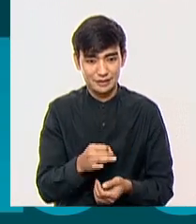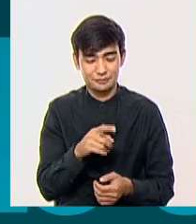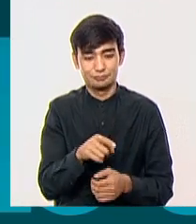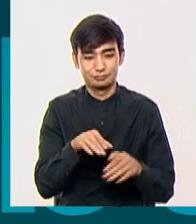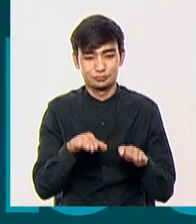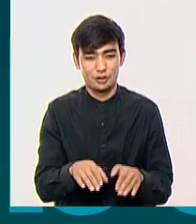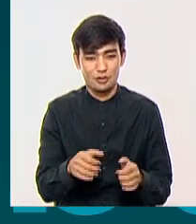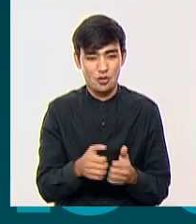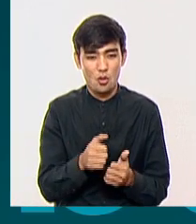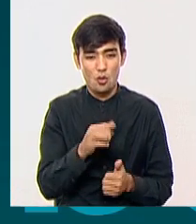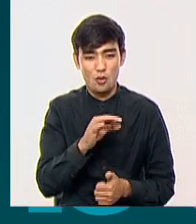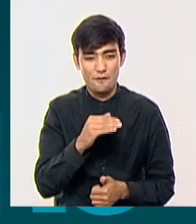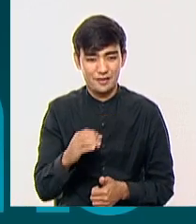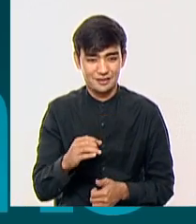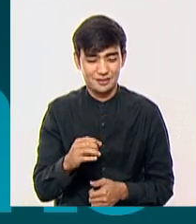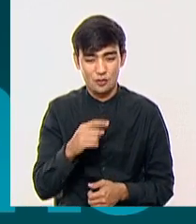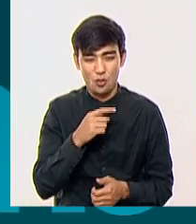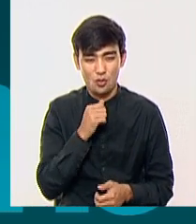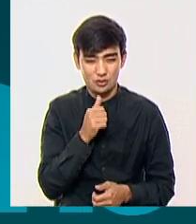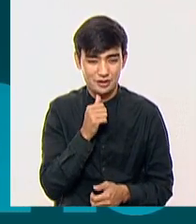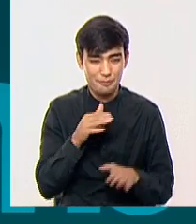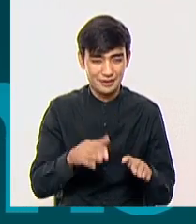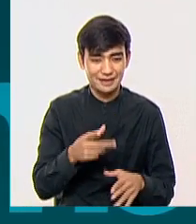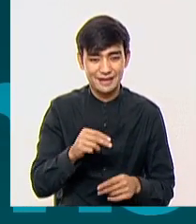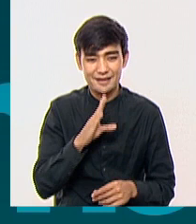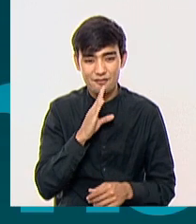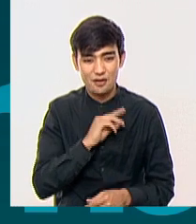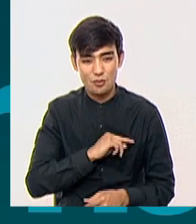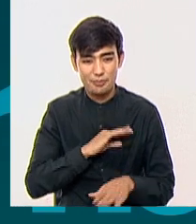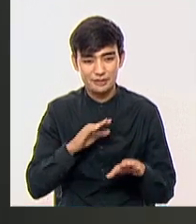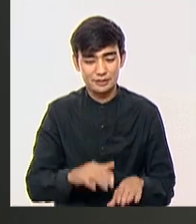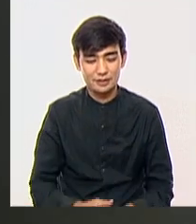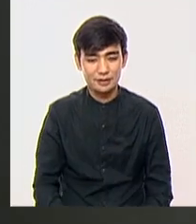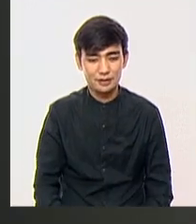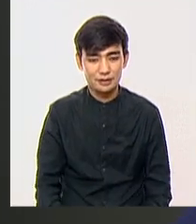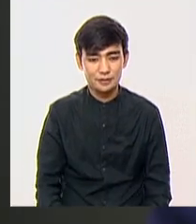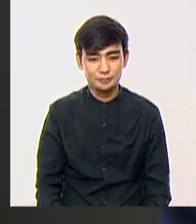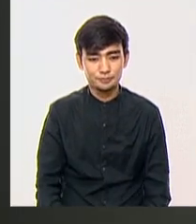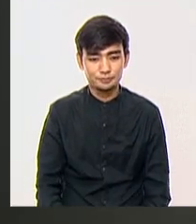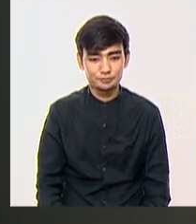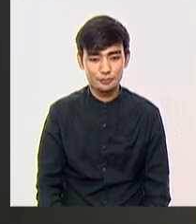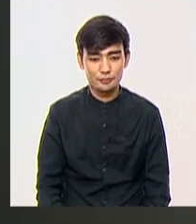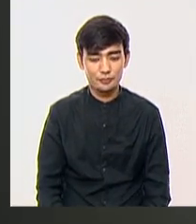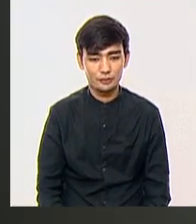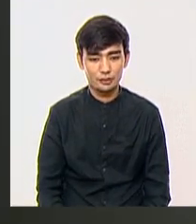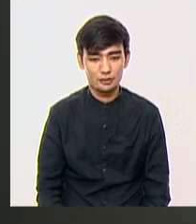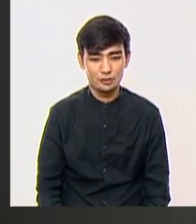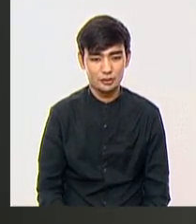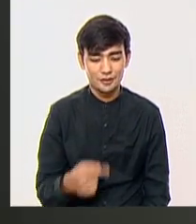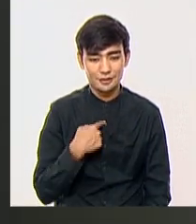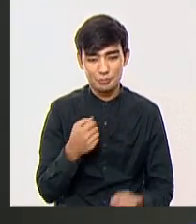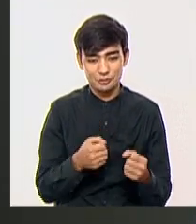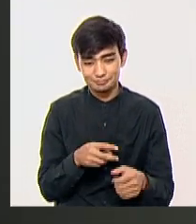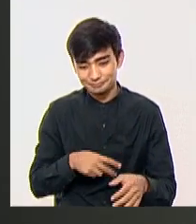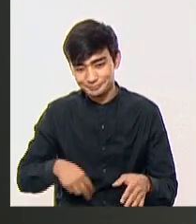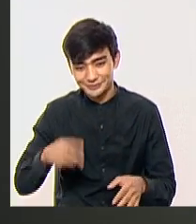парковке рядом с офисным зданием в Костанае, где работает девушка. Я, получается, обхожу машину для